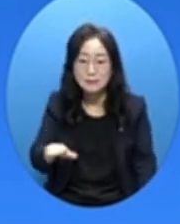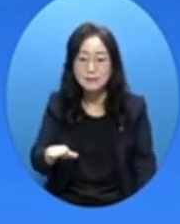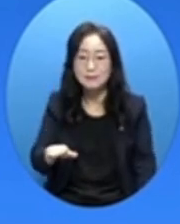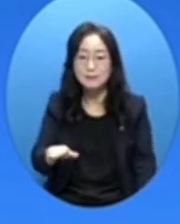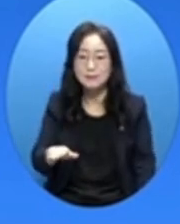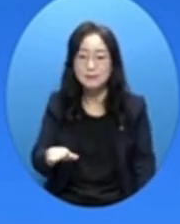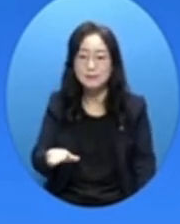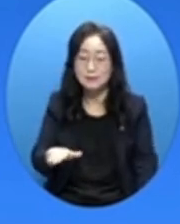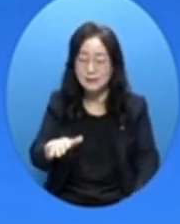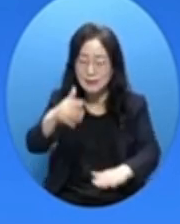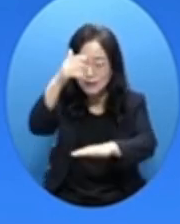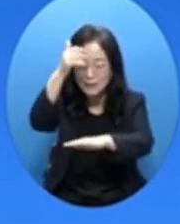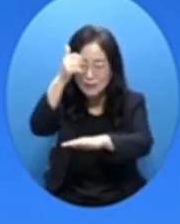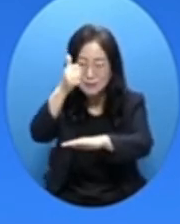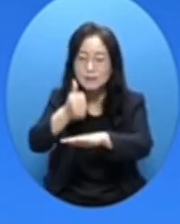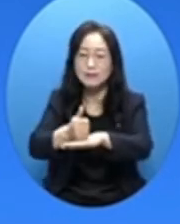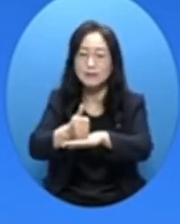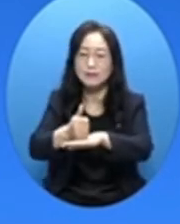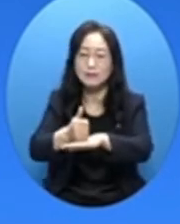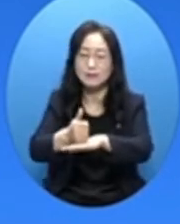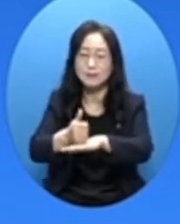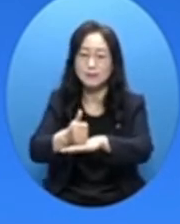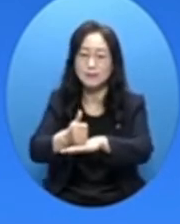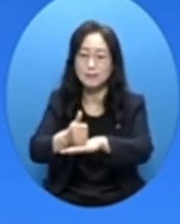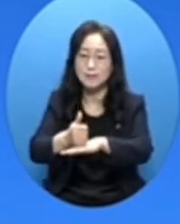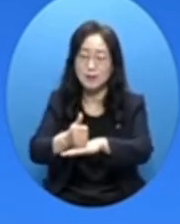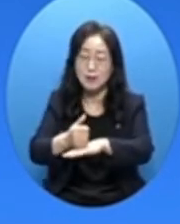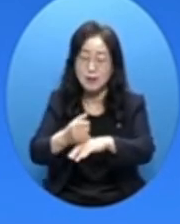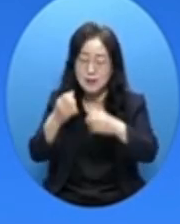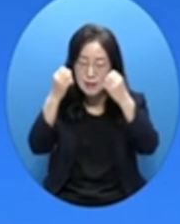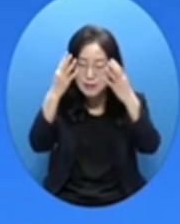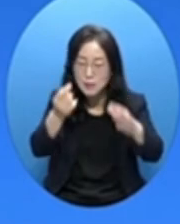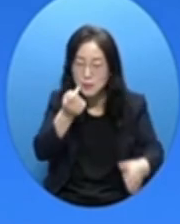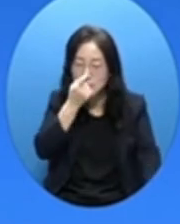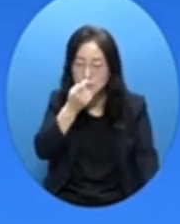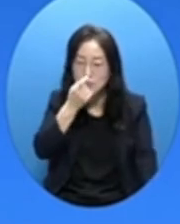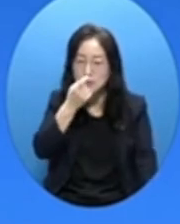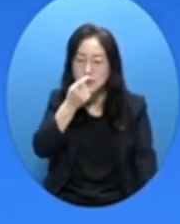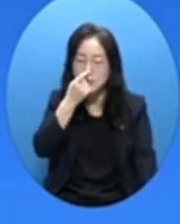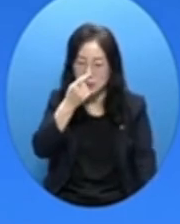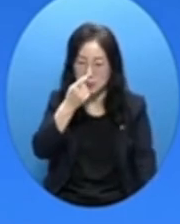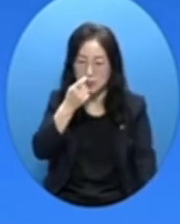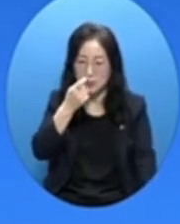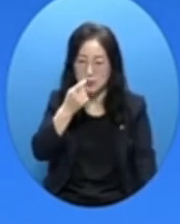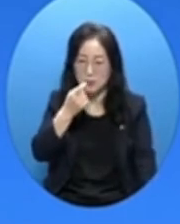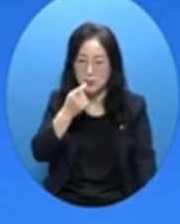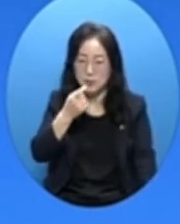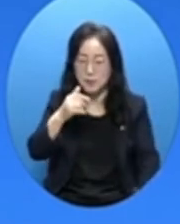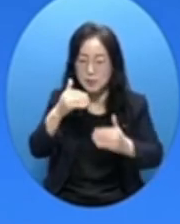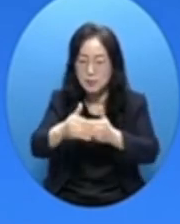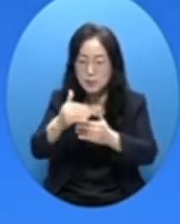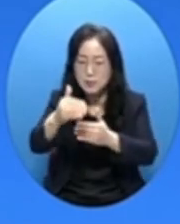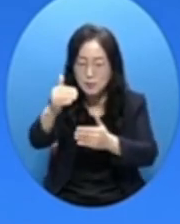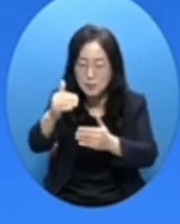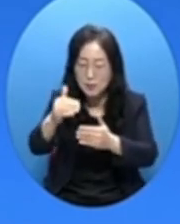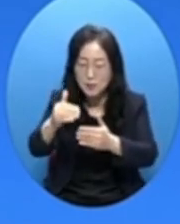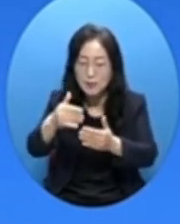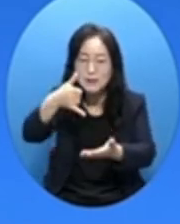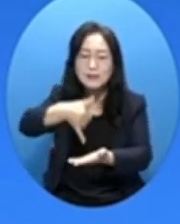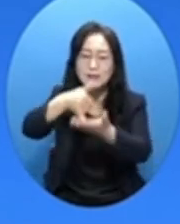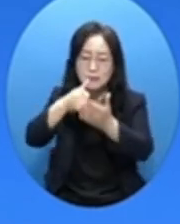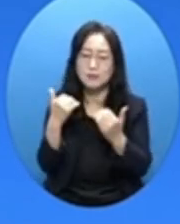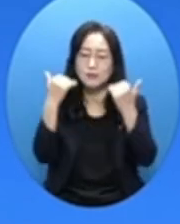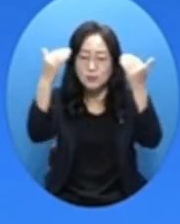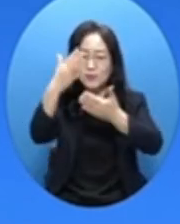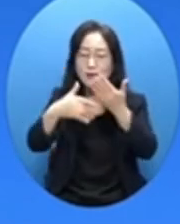그 결과를 통해서 또 하나의 새로운 것을 배우게 되고 내가 인격적으로 성숙하게 되고 하나님께 영을